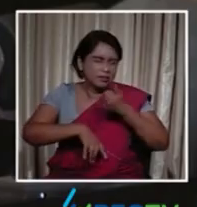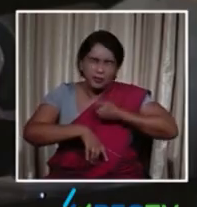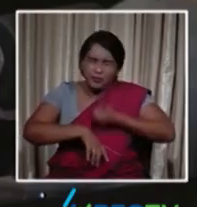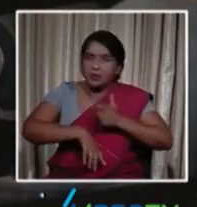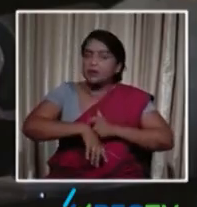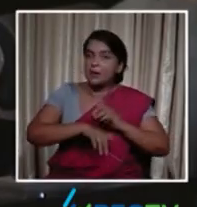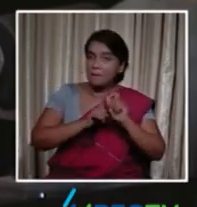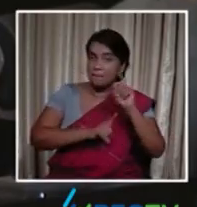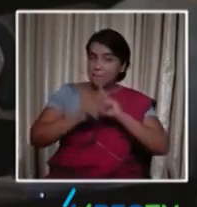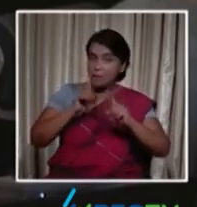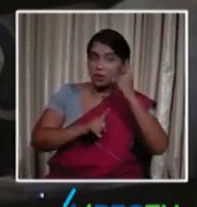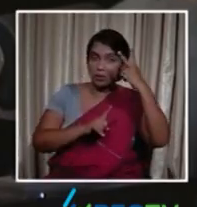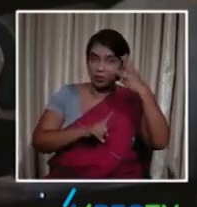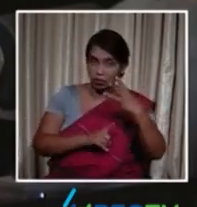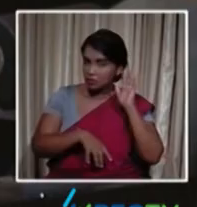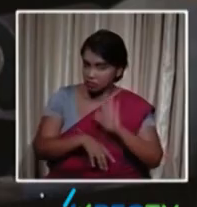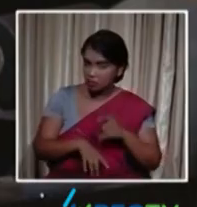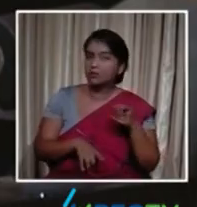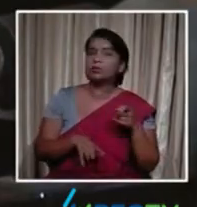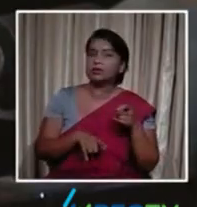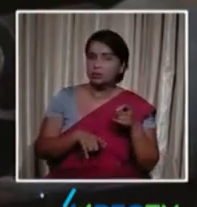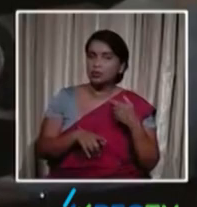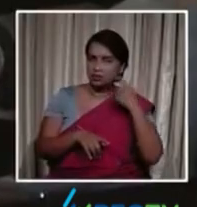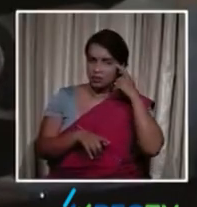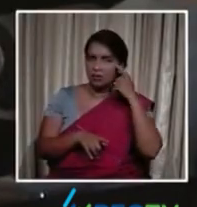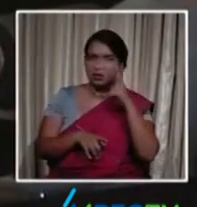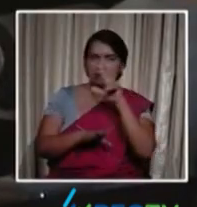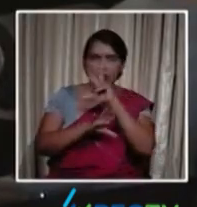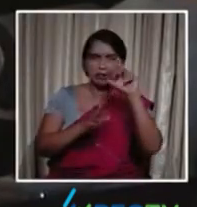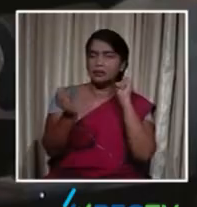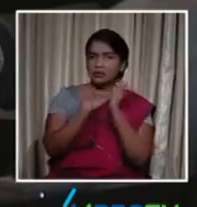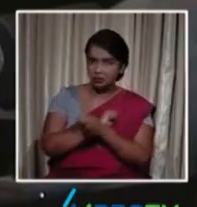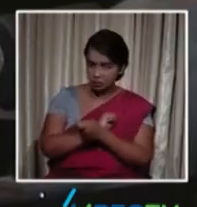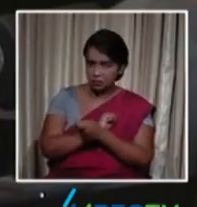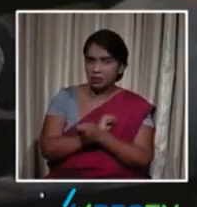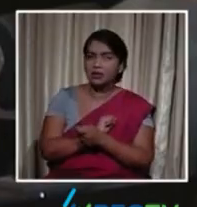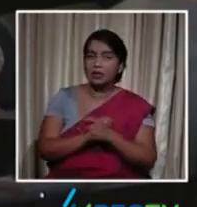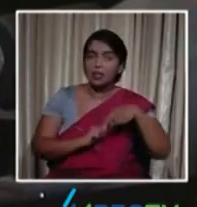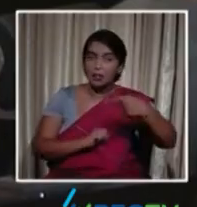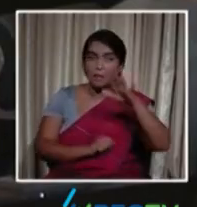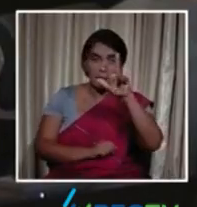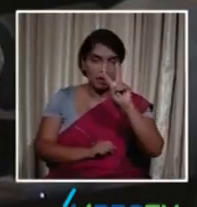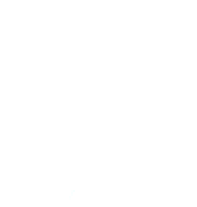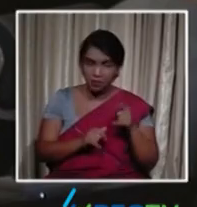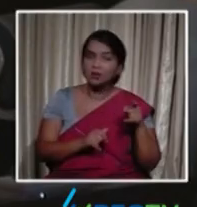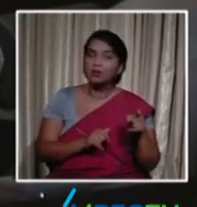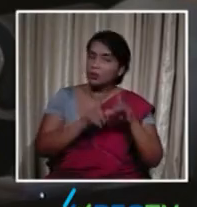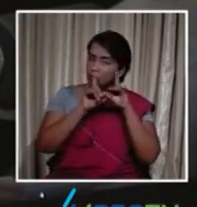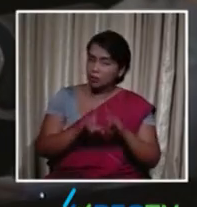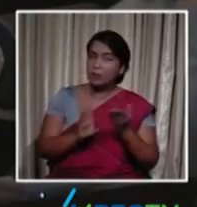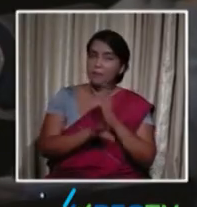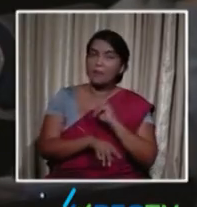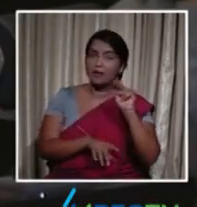හිදී පාර්ලිමේන්තුවේ 3/2 අවස්සූ අවස්ථාවන් හිදී මට මතකයි 18 වෙනි සංශෝධන අවස්ථාවේදී දින 52 කුමන්ත්‍රණ අවස්ථාවේදී පහුගිය